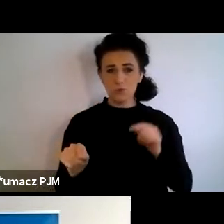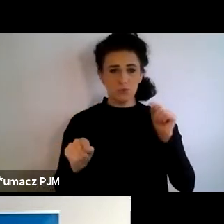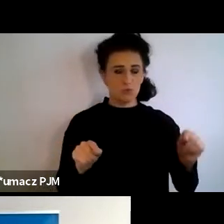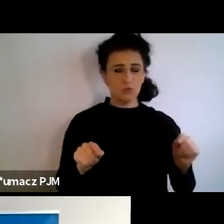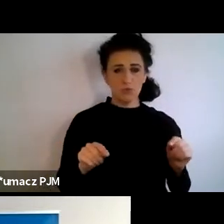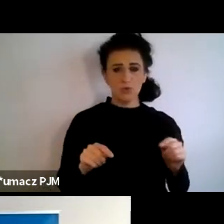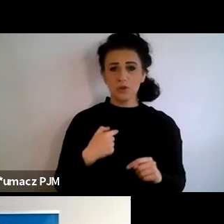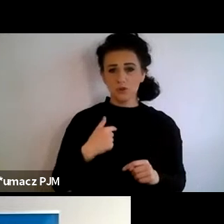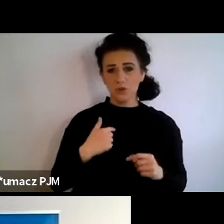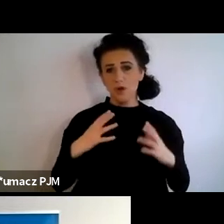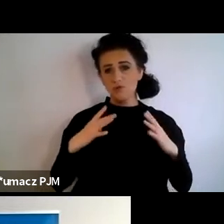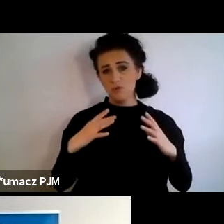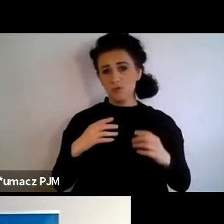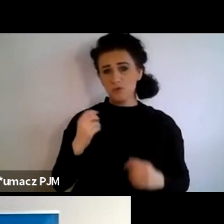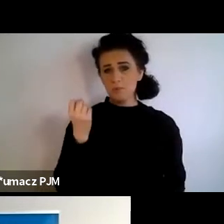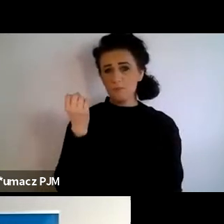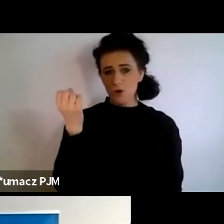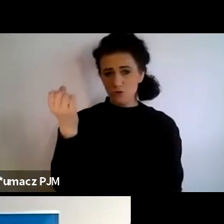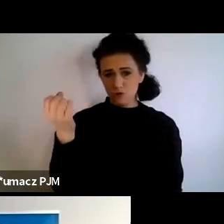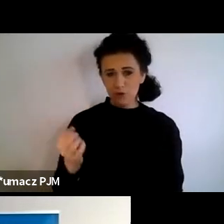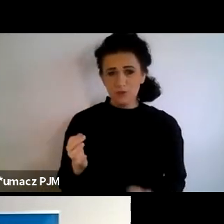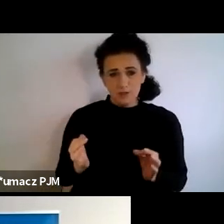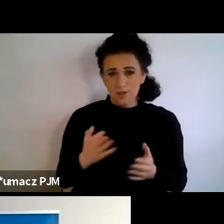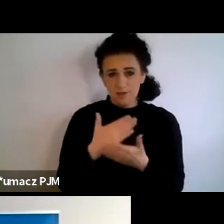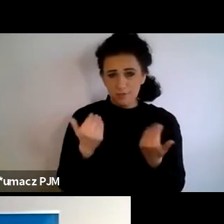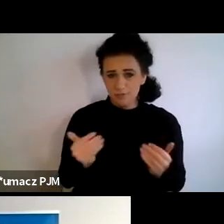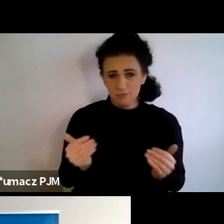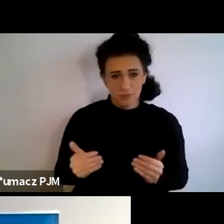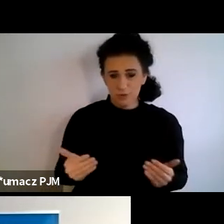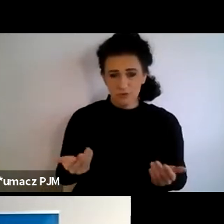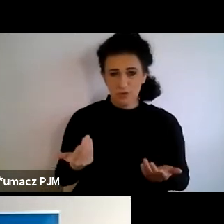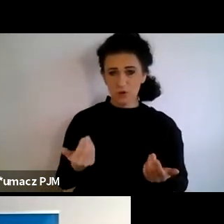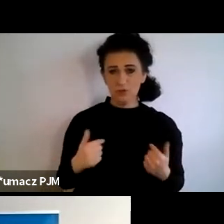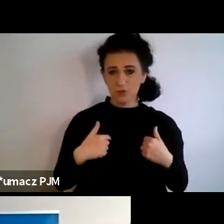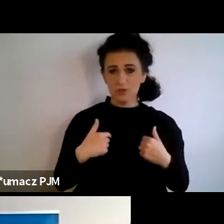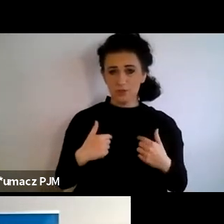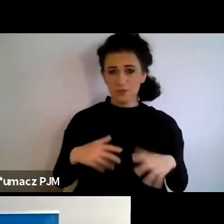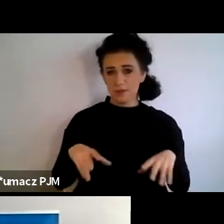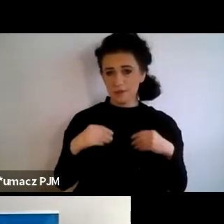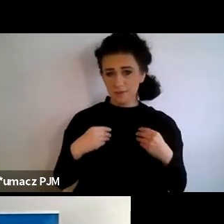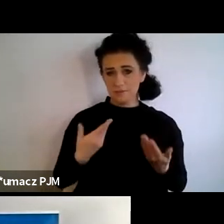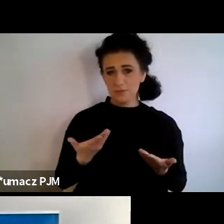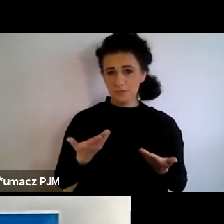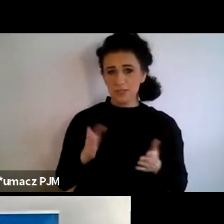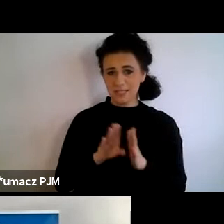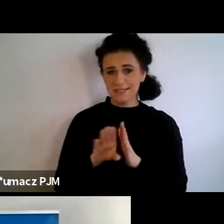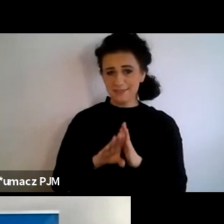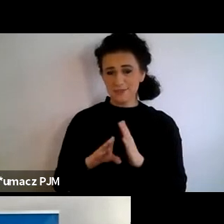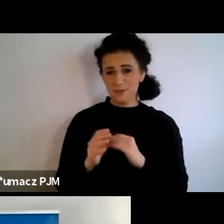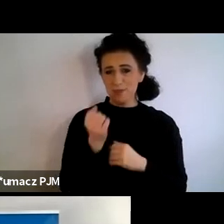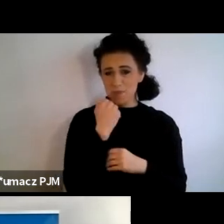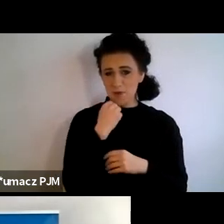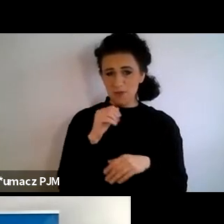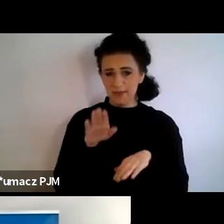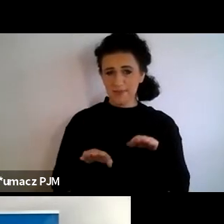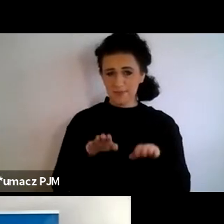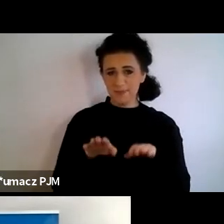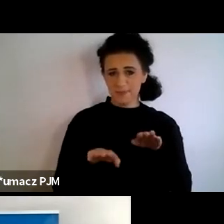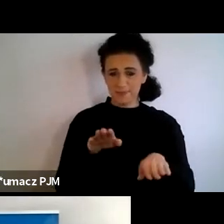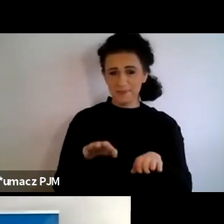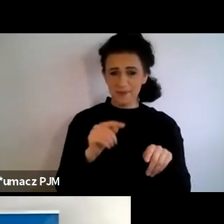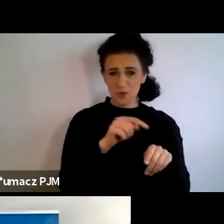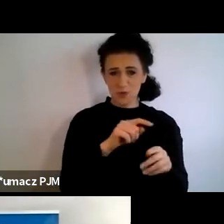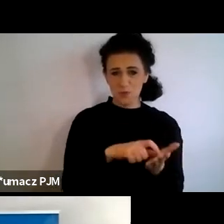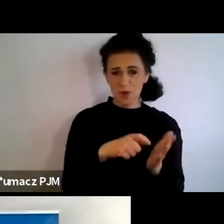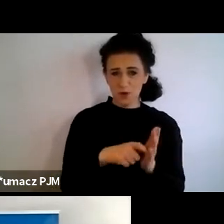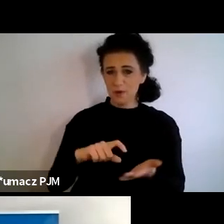sobie odpocząć w pociągu, tak? A teraz nie ma takiej opcji, bo co najwyżej mogę w papciach przejść z pokoju do pokoju i następny udział w jakimś